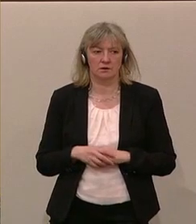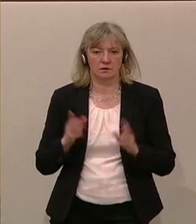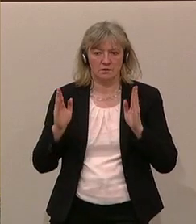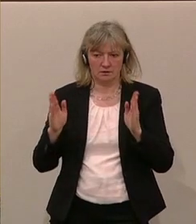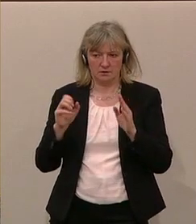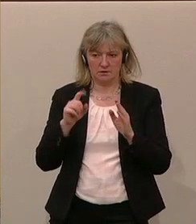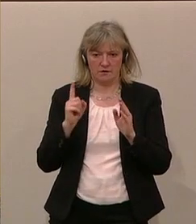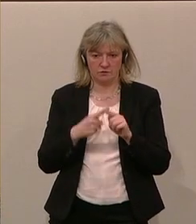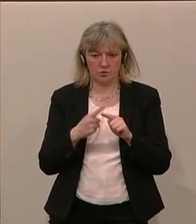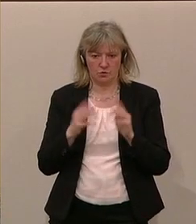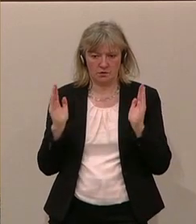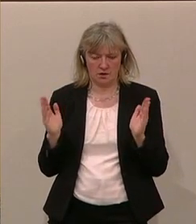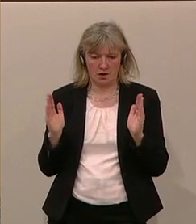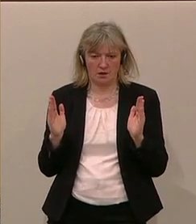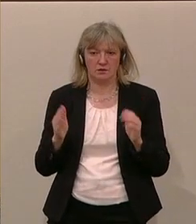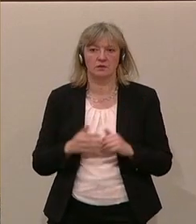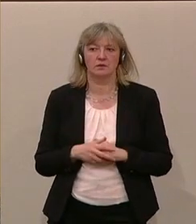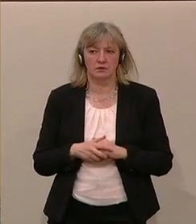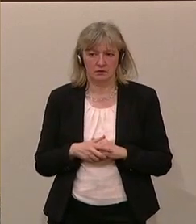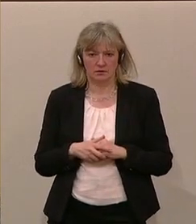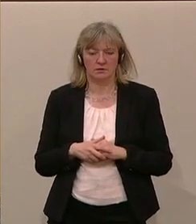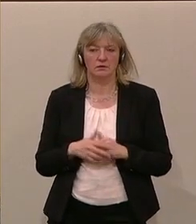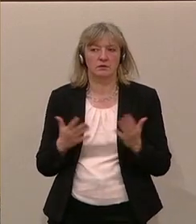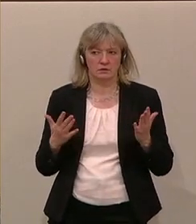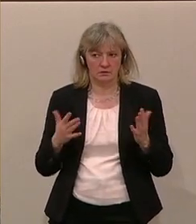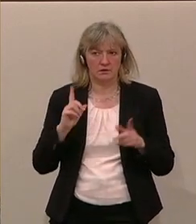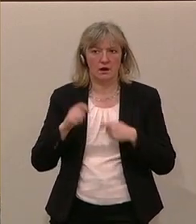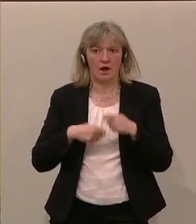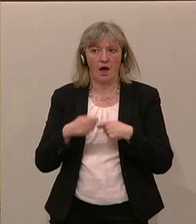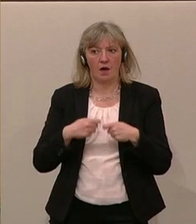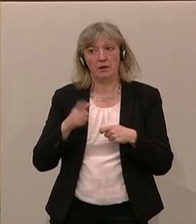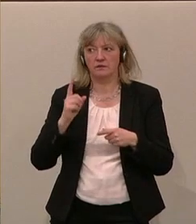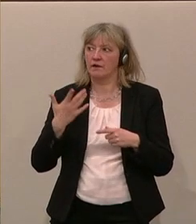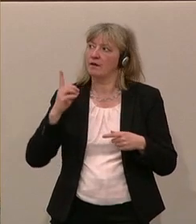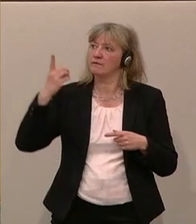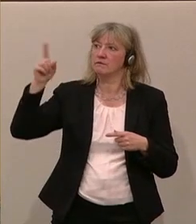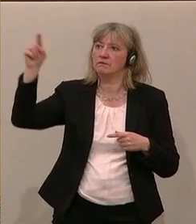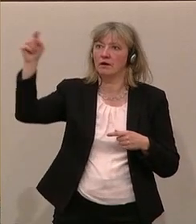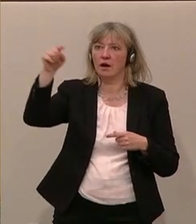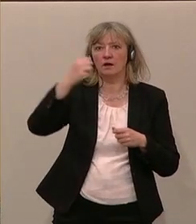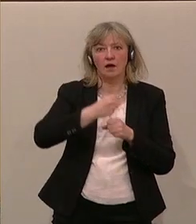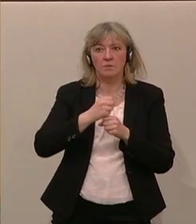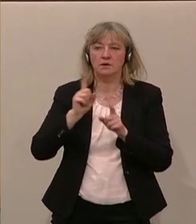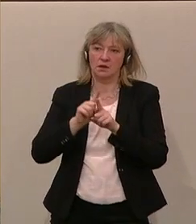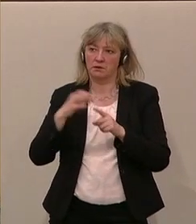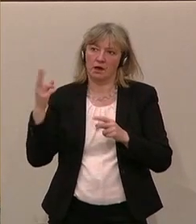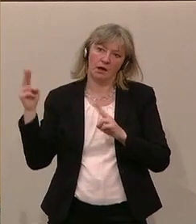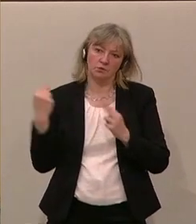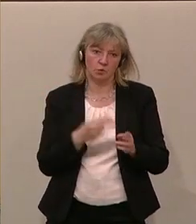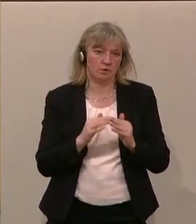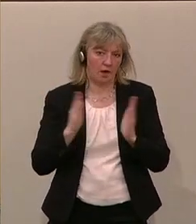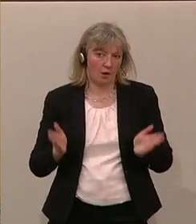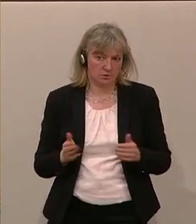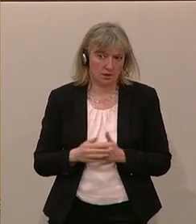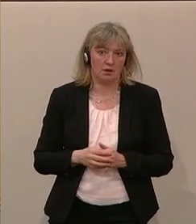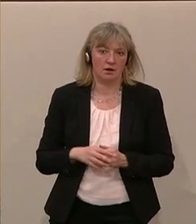dieser 12 Stunden Arbeiten auch außerhalb eines Ortes weiter entfernt zu verrichten und am selben Tag nach Hause zu kommen